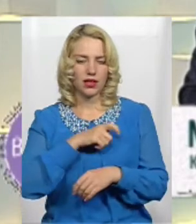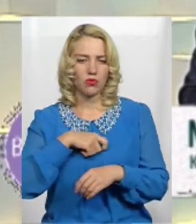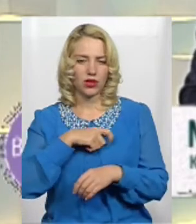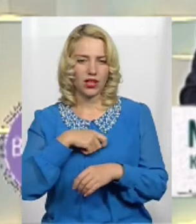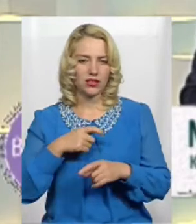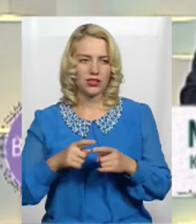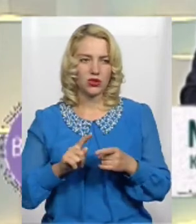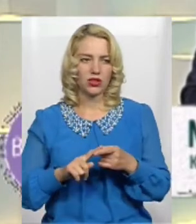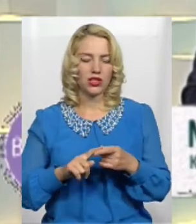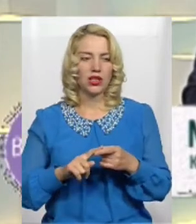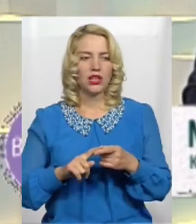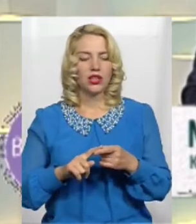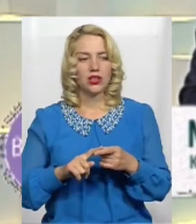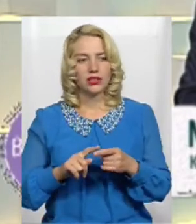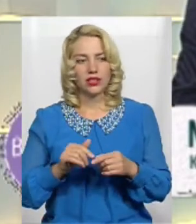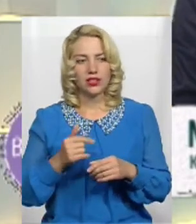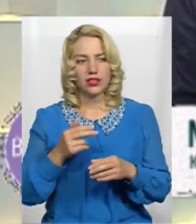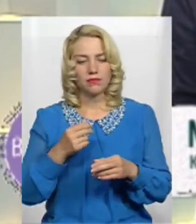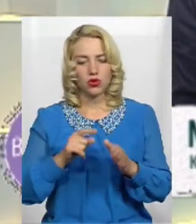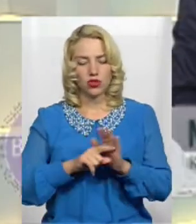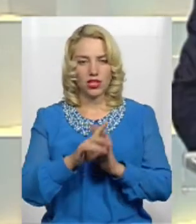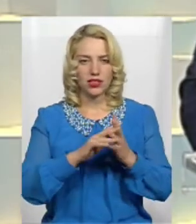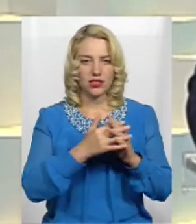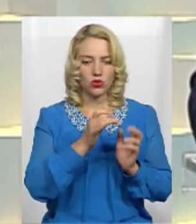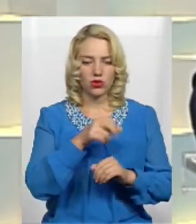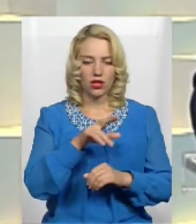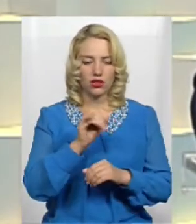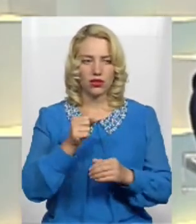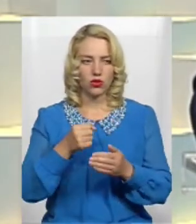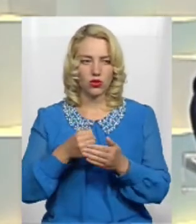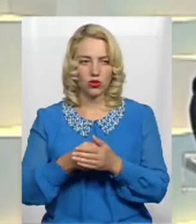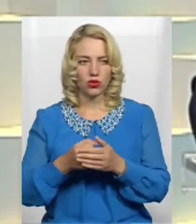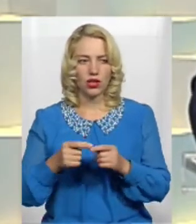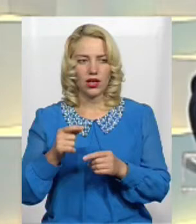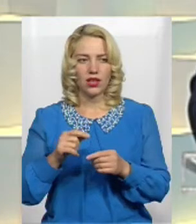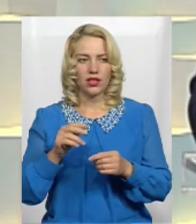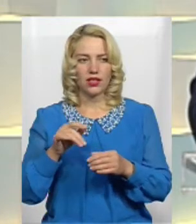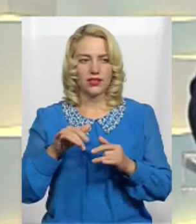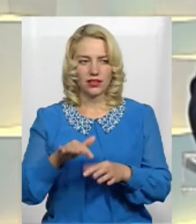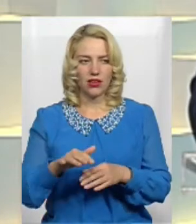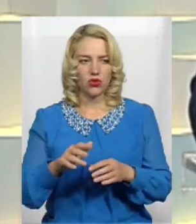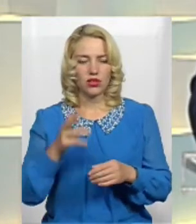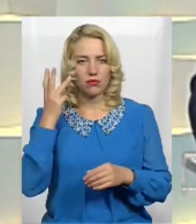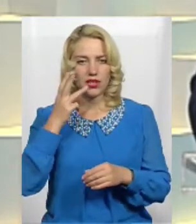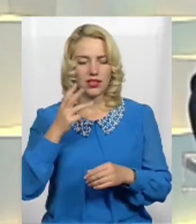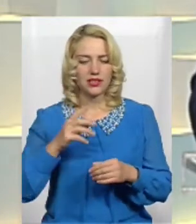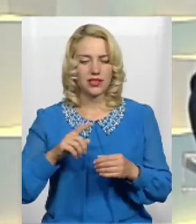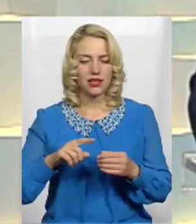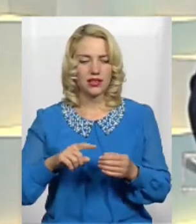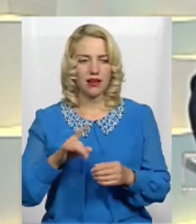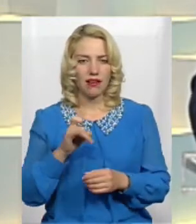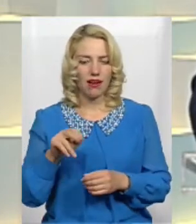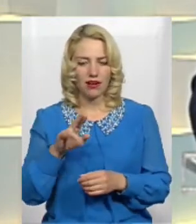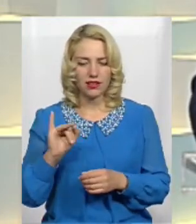рівнів, починаючи від сільської ради, закінчуючи сьогодні діяльністю у Хмельницькій обласній раді, дає мені